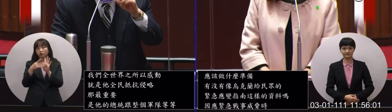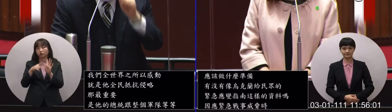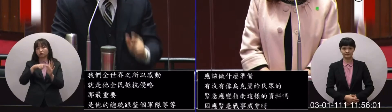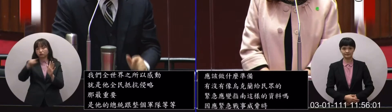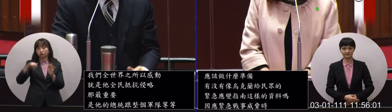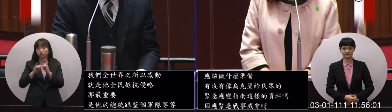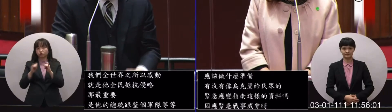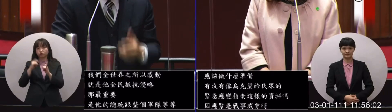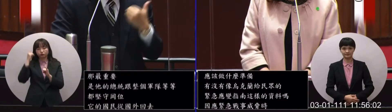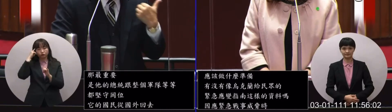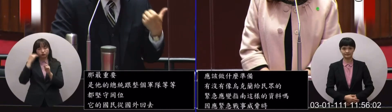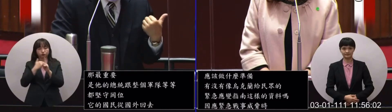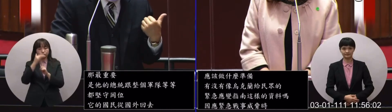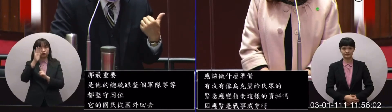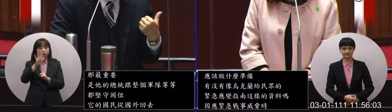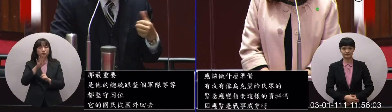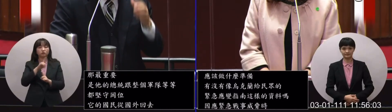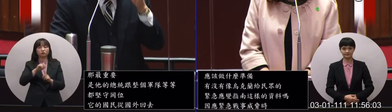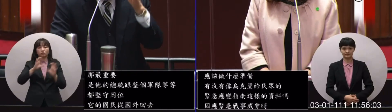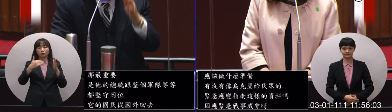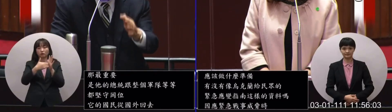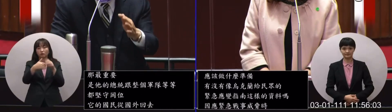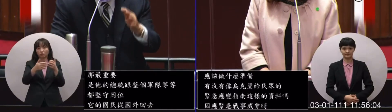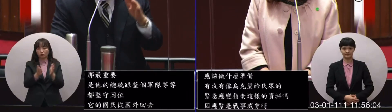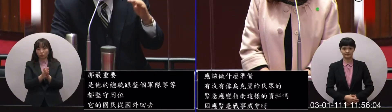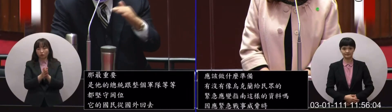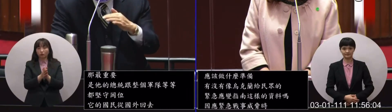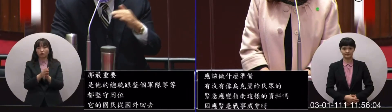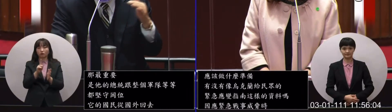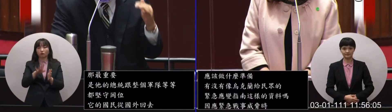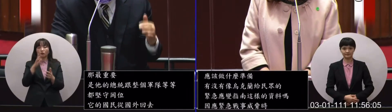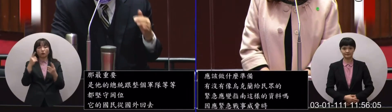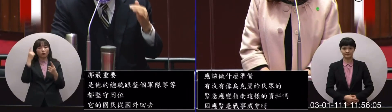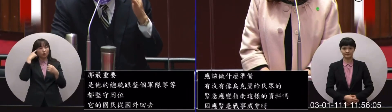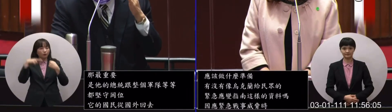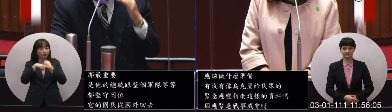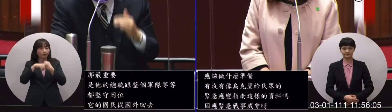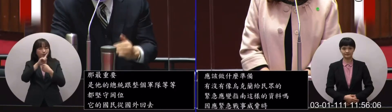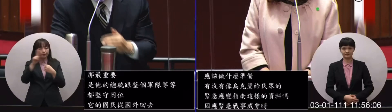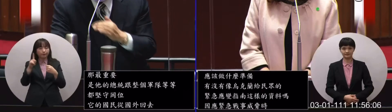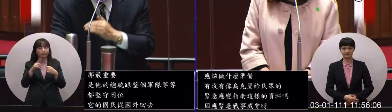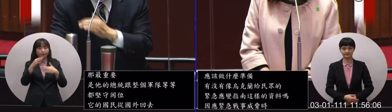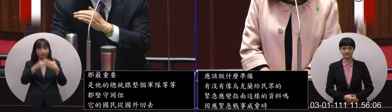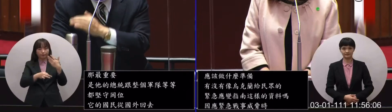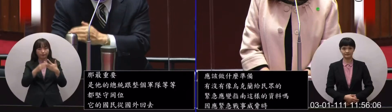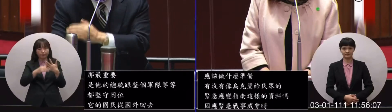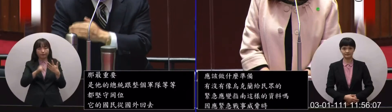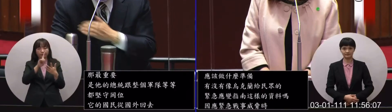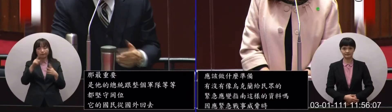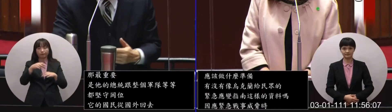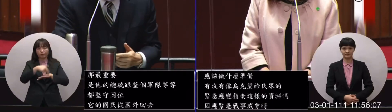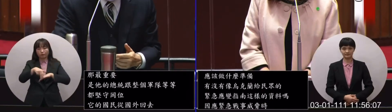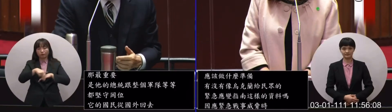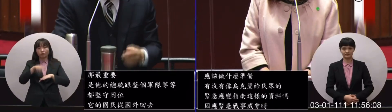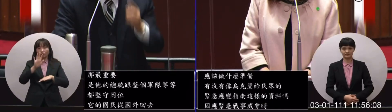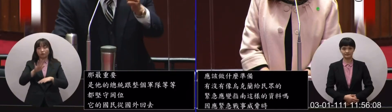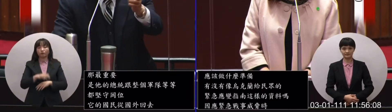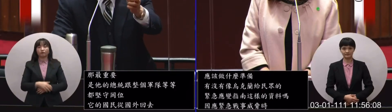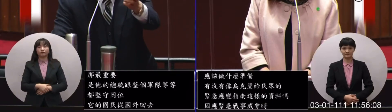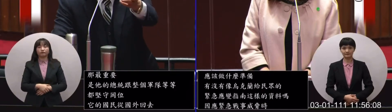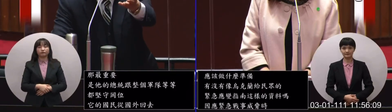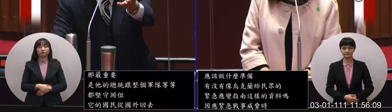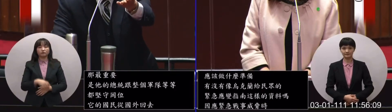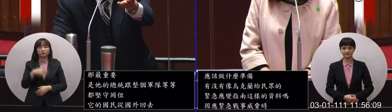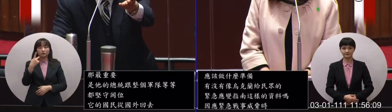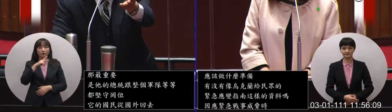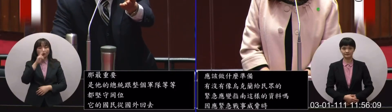志力更强，我们国防部不但有相对的作业的相关手册作为，我们